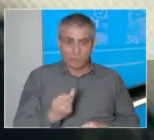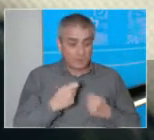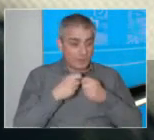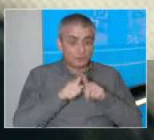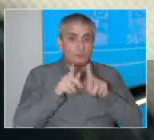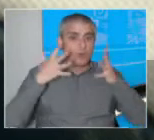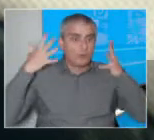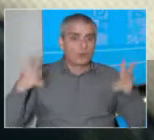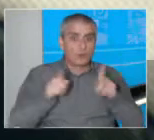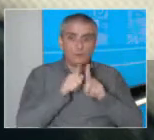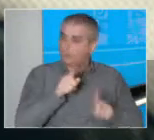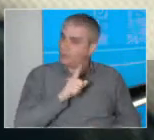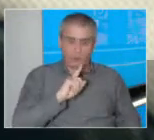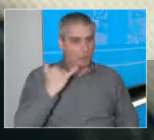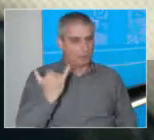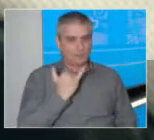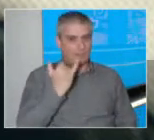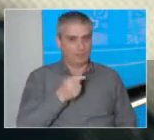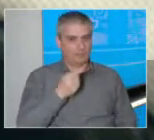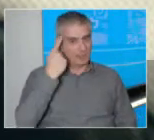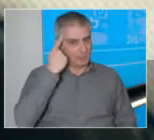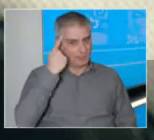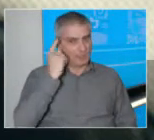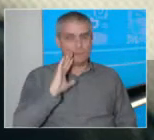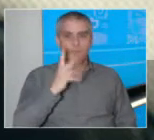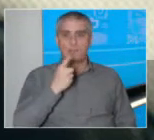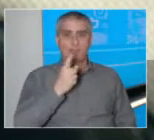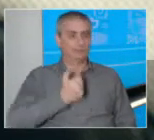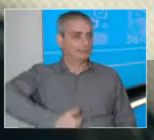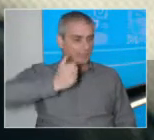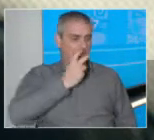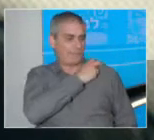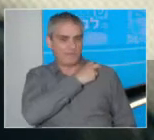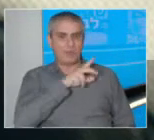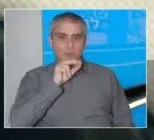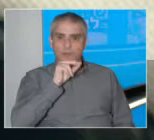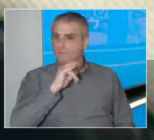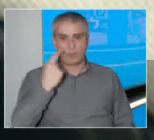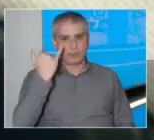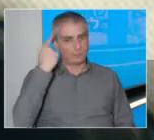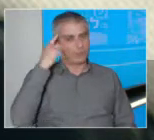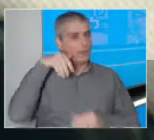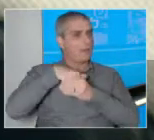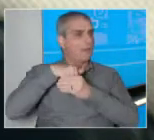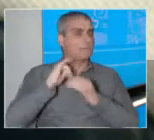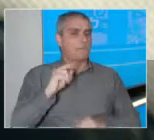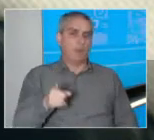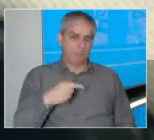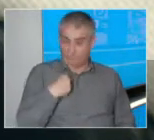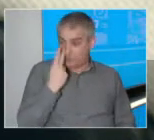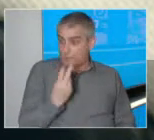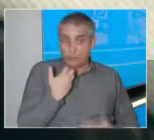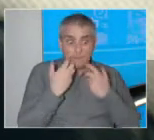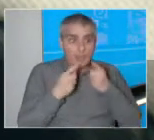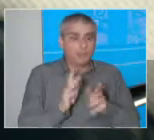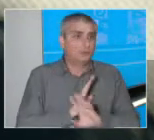כאלה גדולים, לא תמיד אתה יודע, גם אם אתה השר, אתה המפכ"ל, אתה דובר, לא תמיד אתה יודע מה קורה, וכאן ראינו שהפרשה